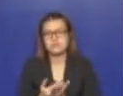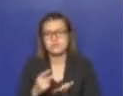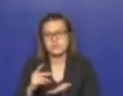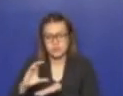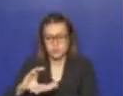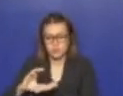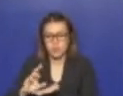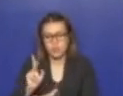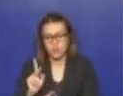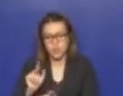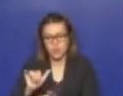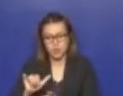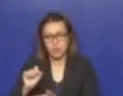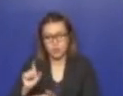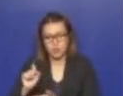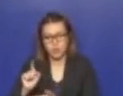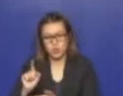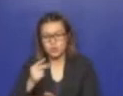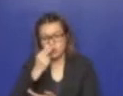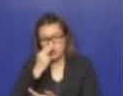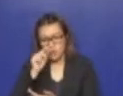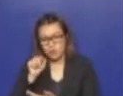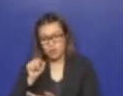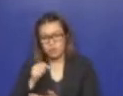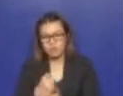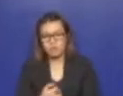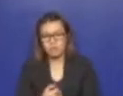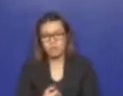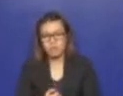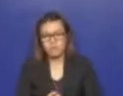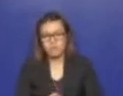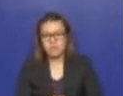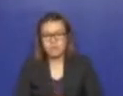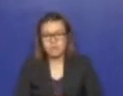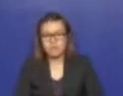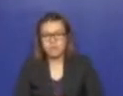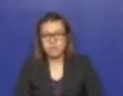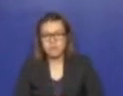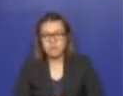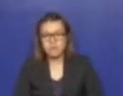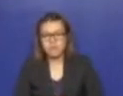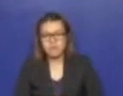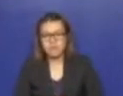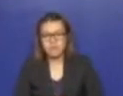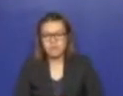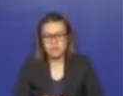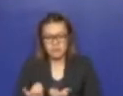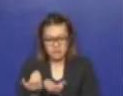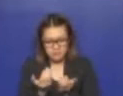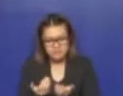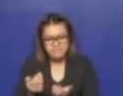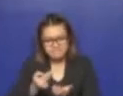เนี่ยเพื่อต่อยอดนะครับให้คนรุ่นต่อรุ่นลูกหลานของเรา